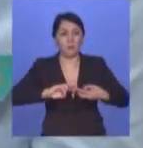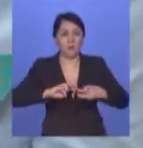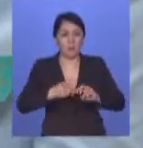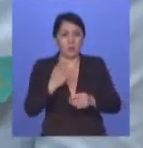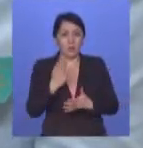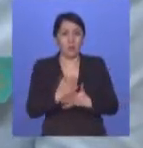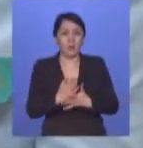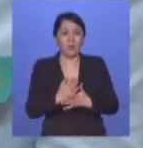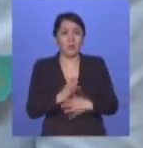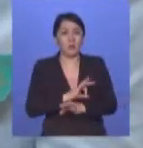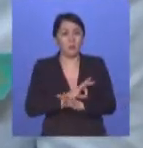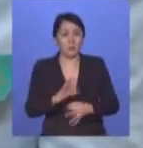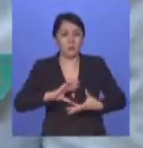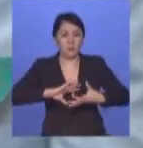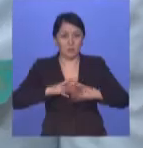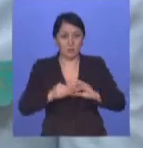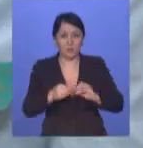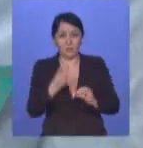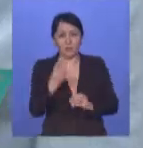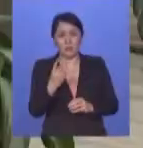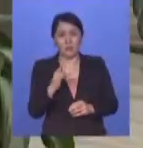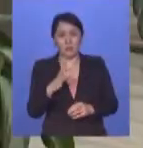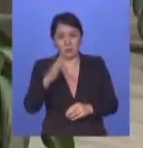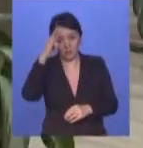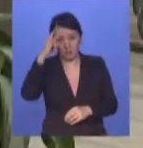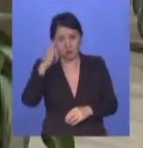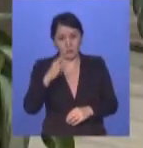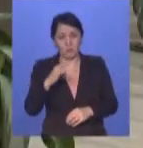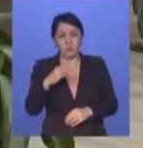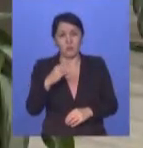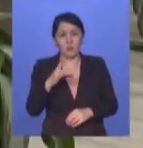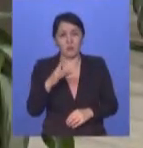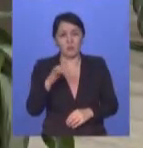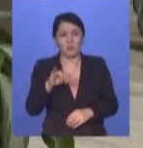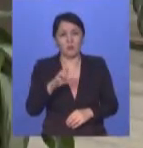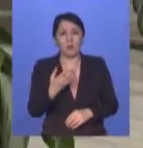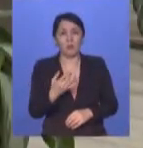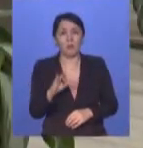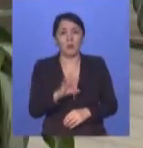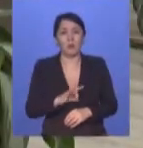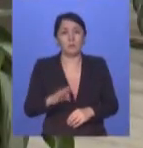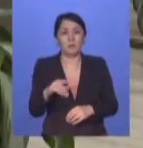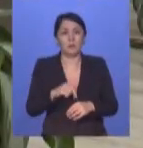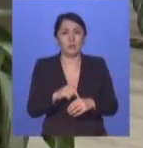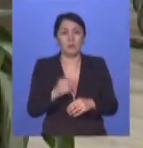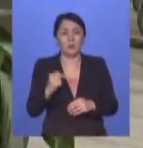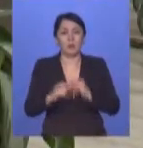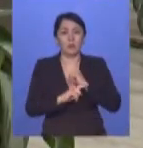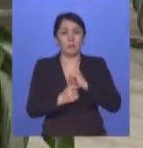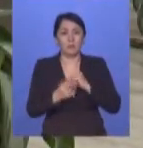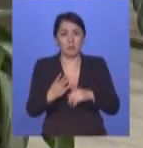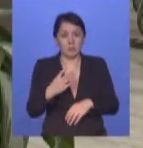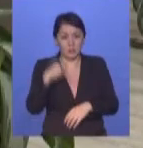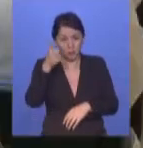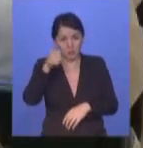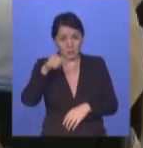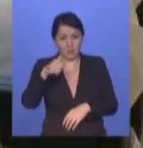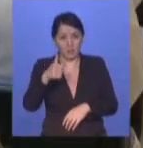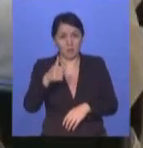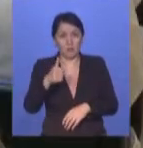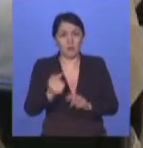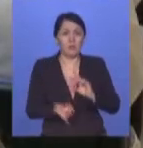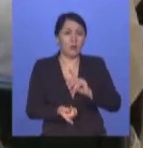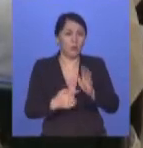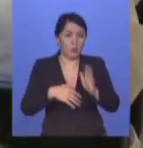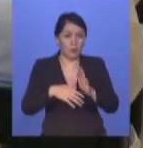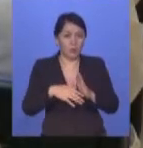бар көрінеді. Ал жақсы көрсеткіштер Шығыс Қазақстан, Атырау және Абай облыстарынан байқалған. Дегенмен соңғы 5 жыл ішінде жағдай